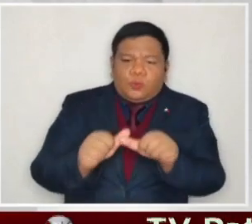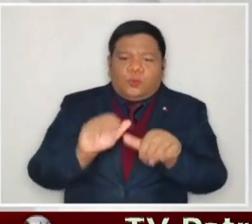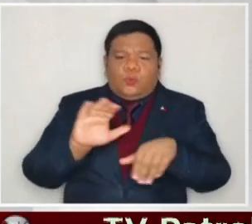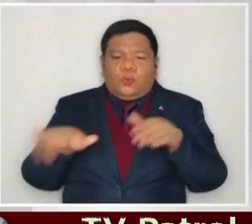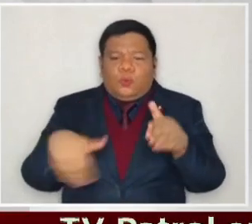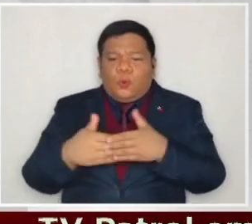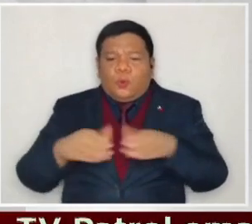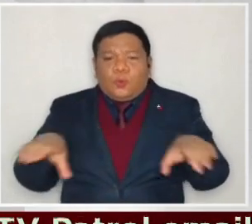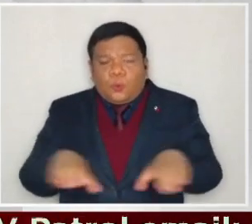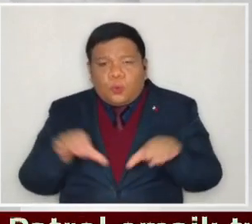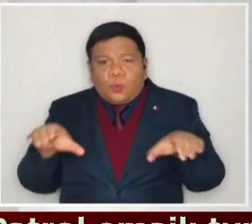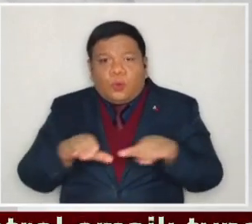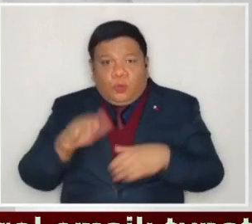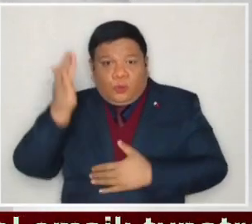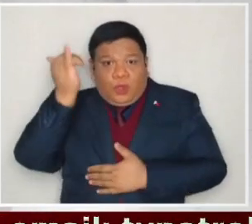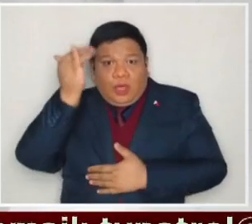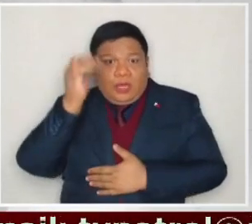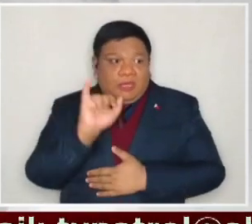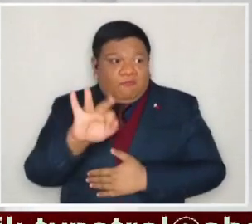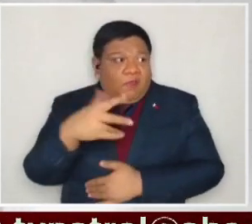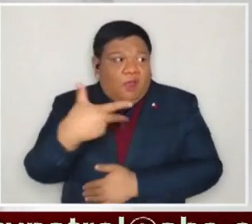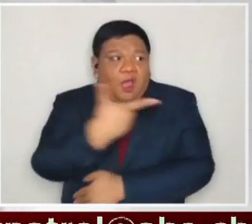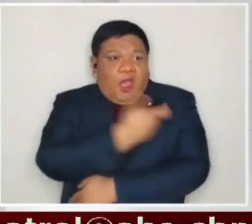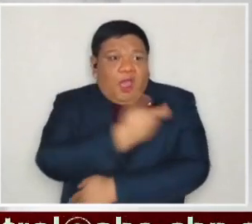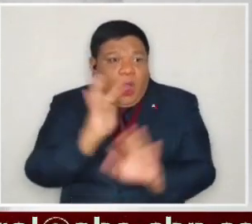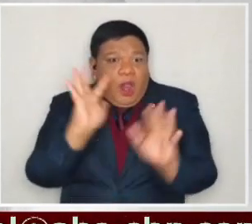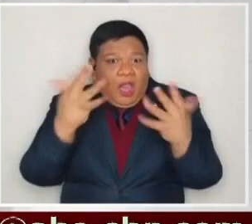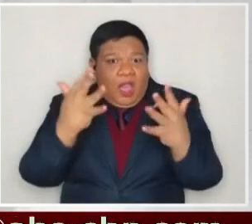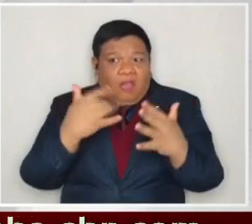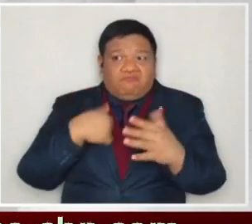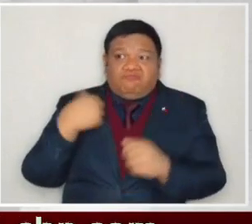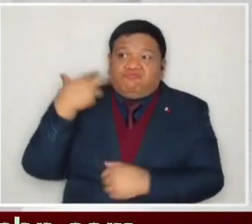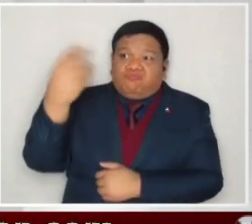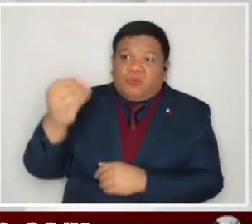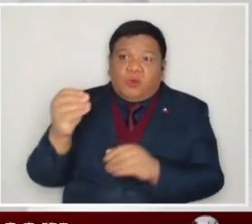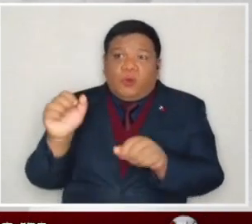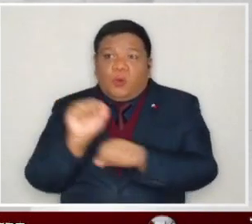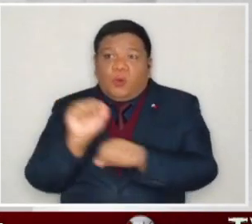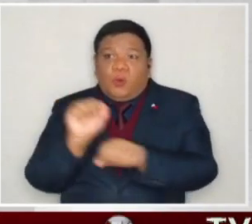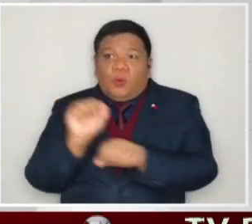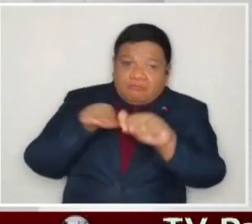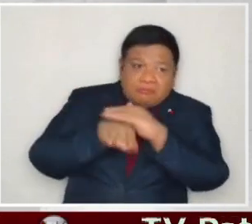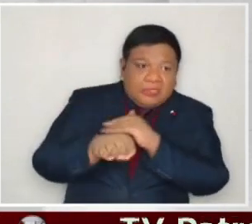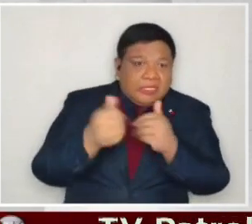dahil pag walang bakuna, hindi ka makakapasok sa anumang establisimento.